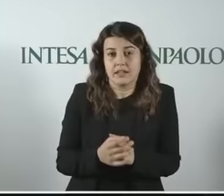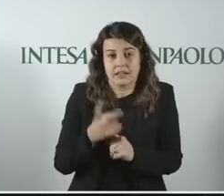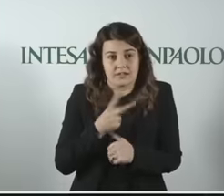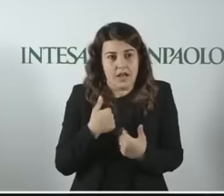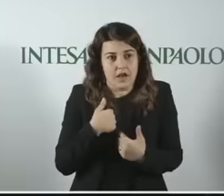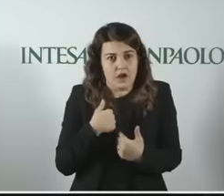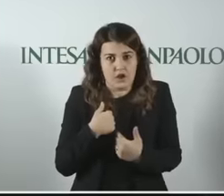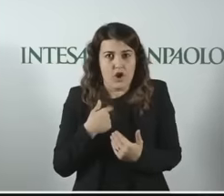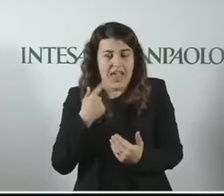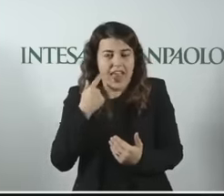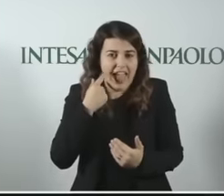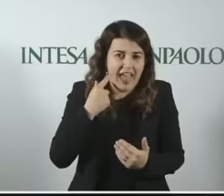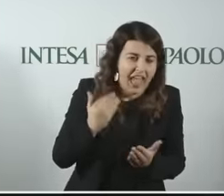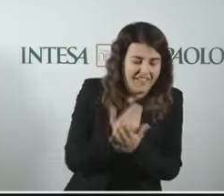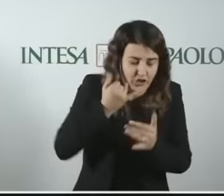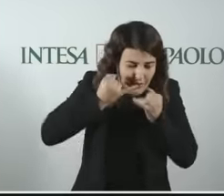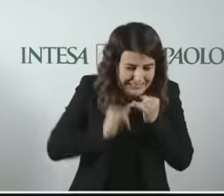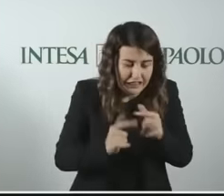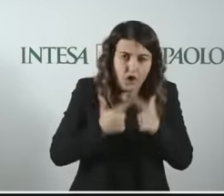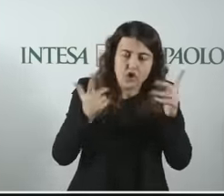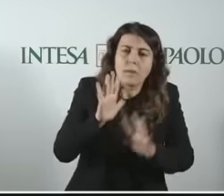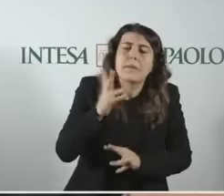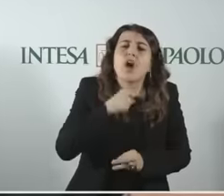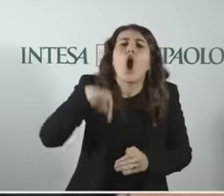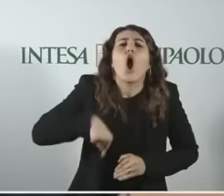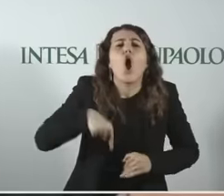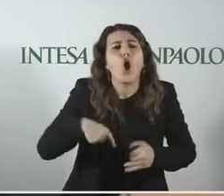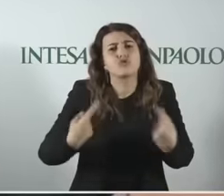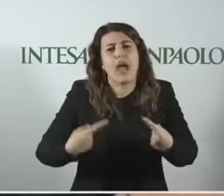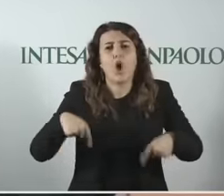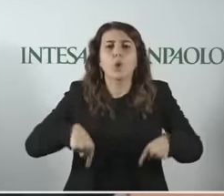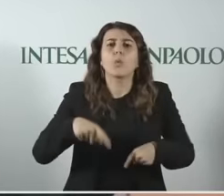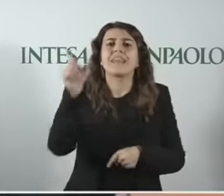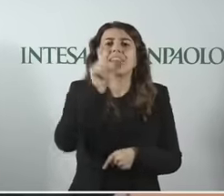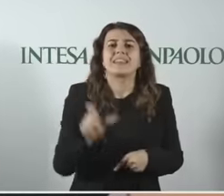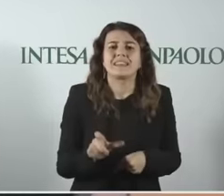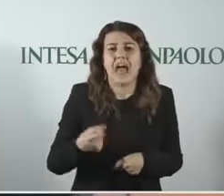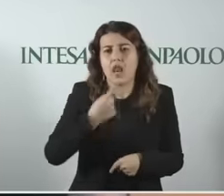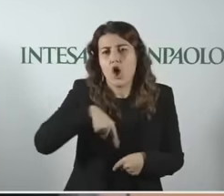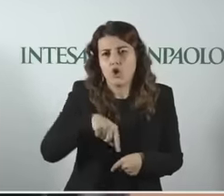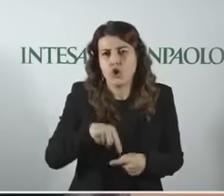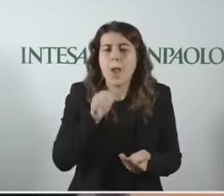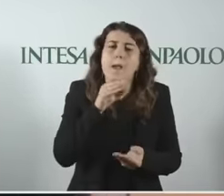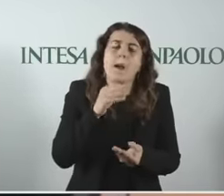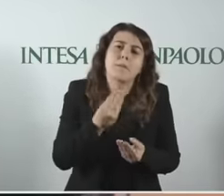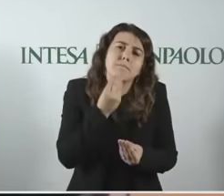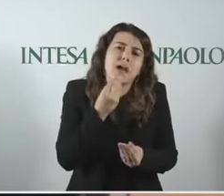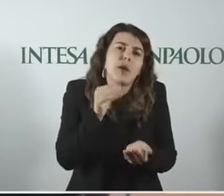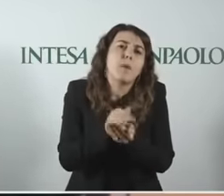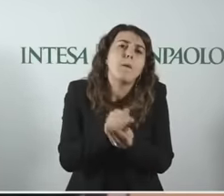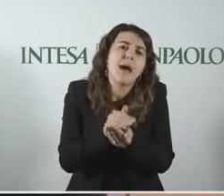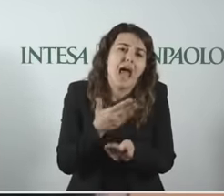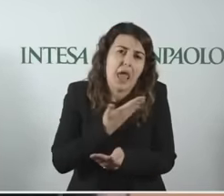eviterò di entrare troppo in dettaglio Eh però diciamolo noi oggi specialmente noi in Italia Noi oggi mangiamo Pane di di di di frumento pane pane